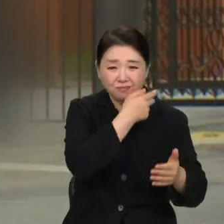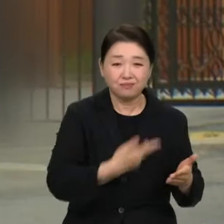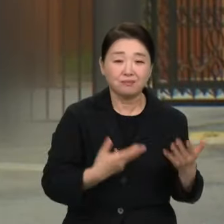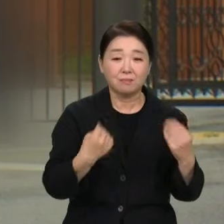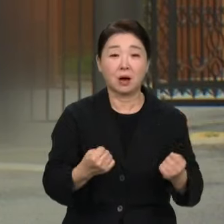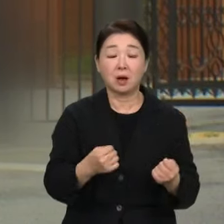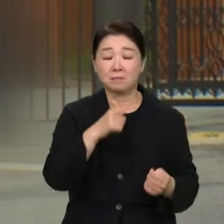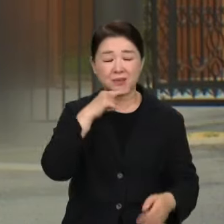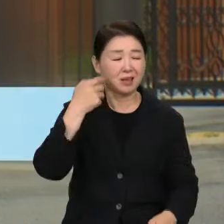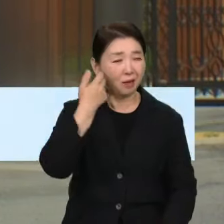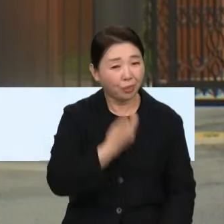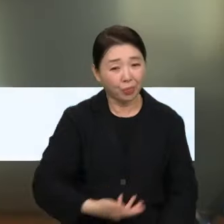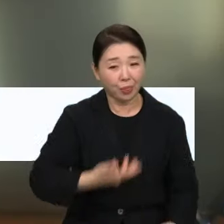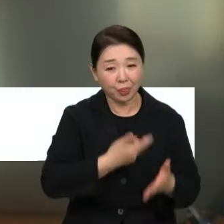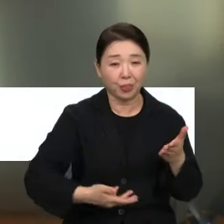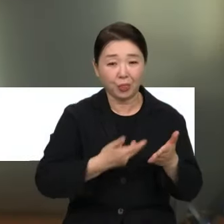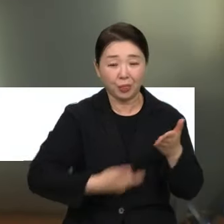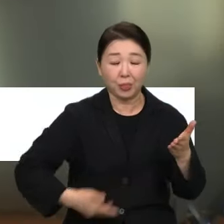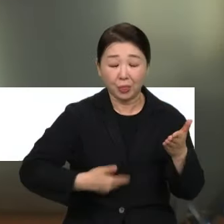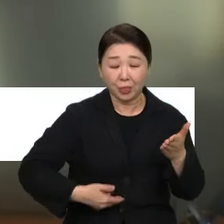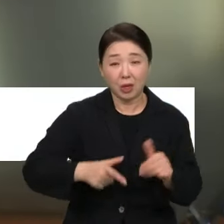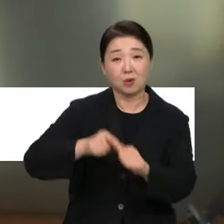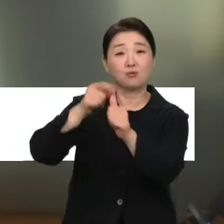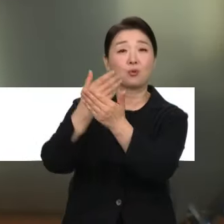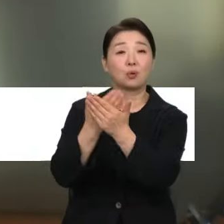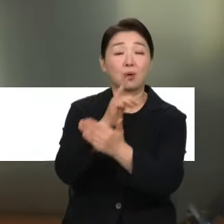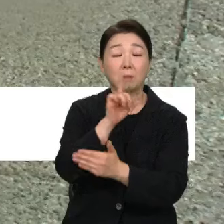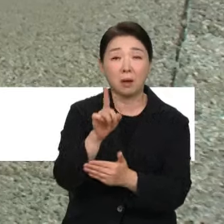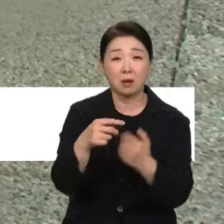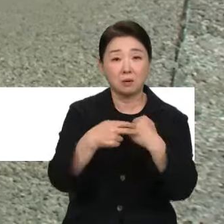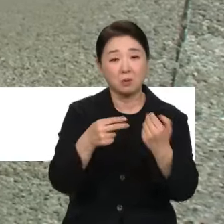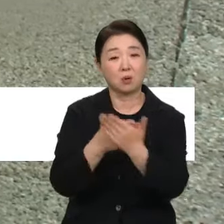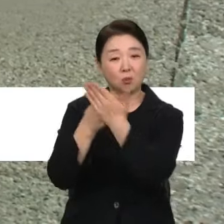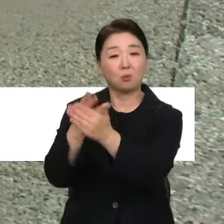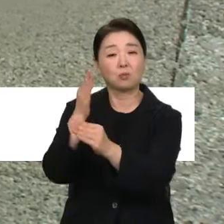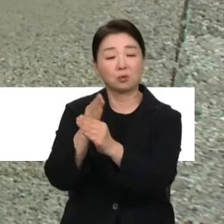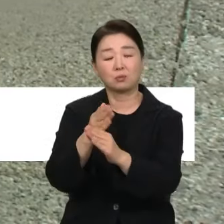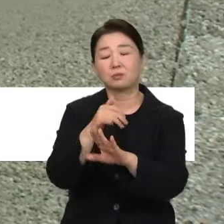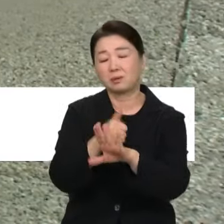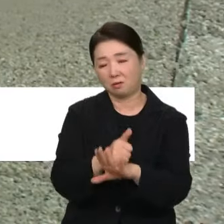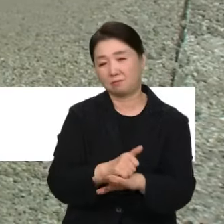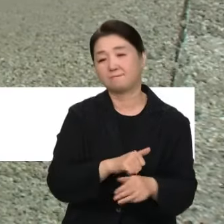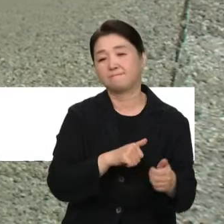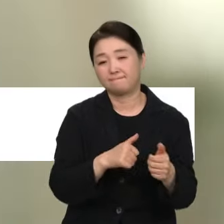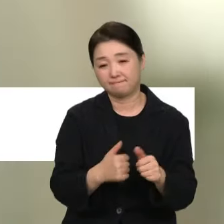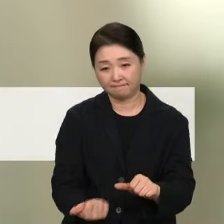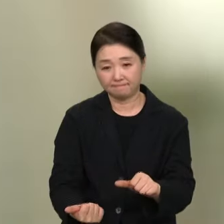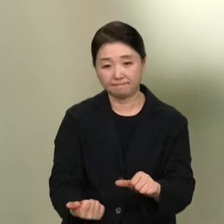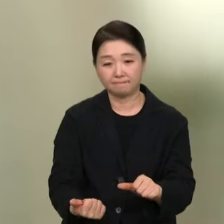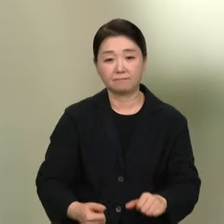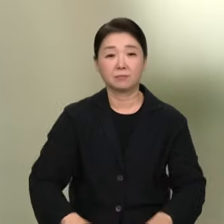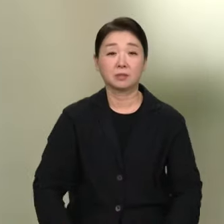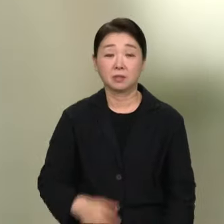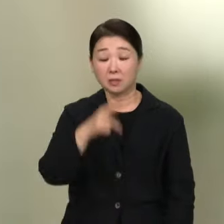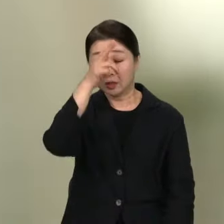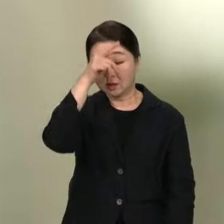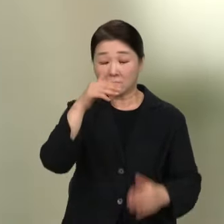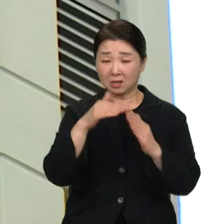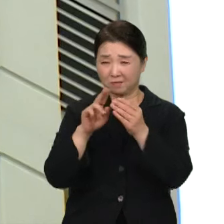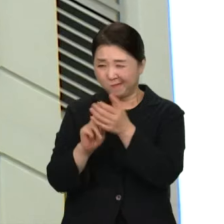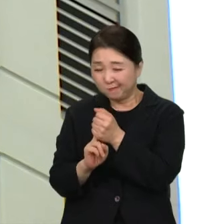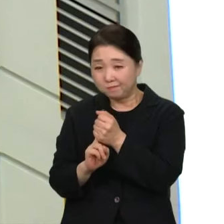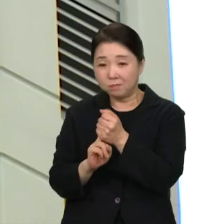피를 흘리며 아파트 경비실에 구조 요청을 했고 병원으로 옮겨지던 중 결국 숨졌습니다. 경찰은 집에 숨어